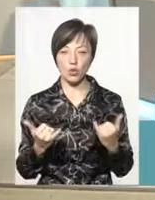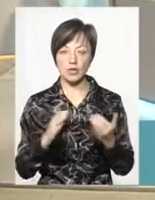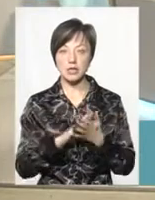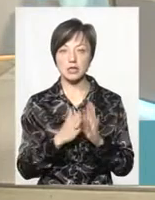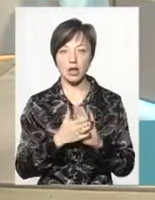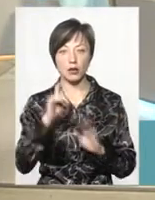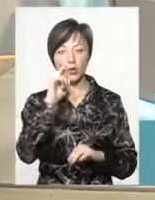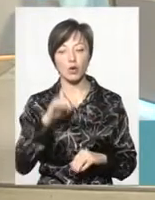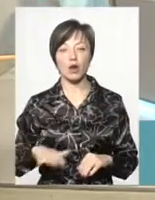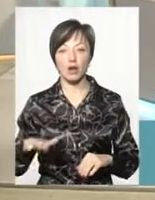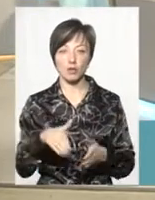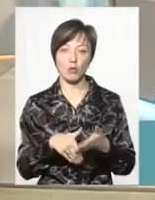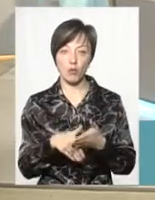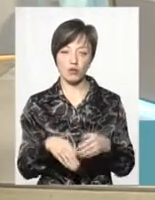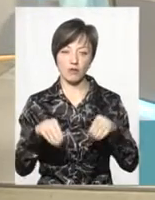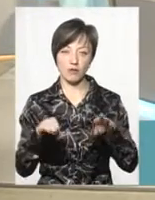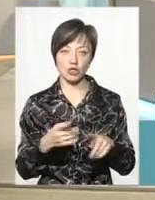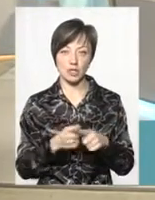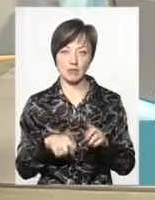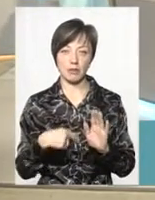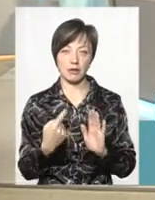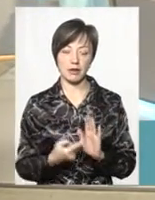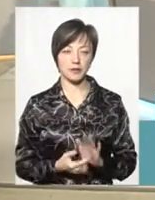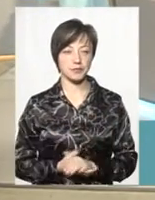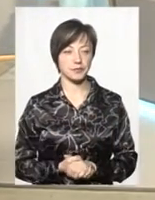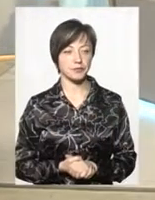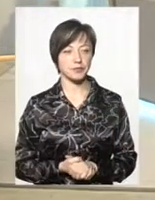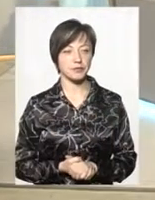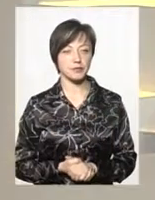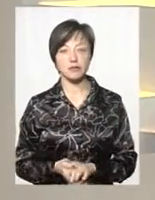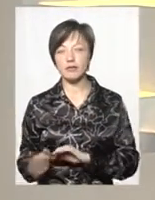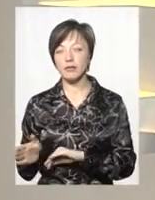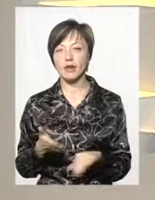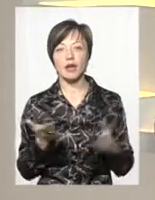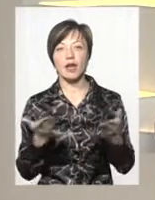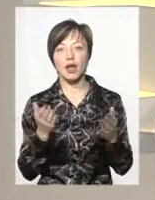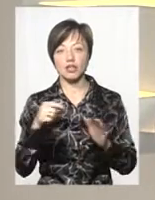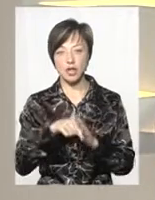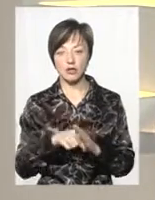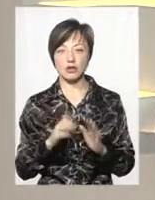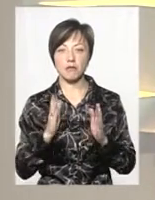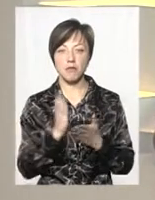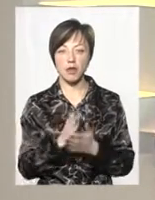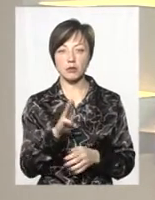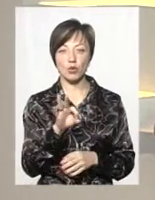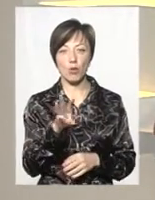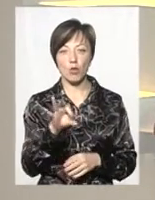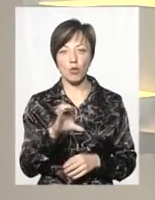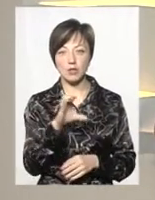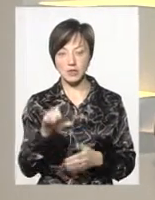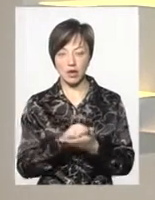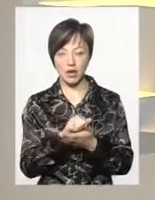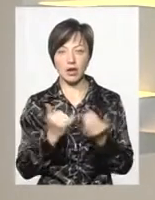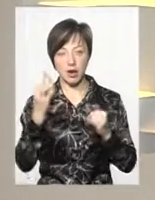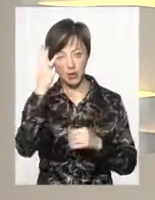стану України допоможе нам вирішити це питання. І яке значення матиме Томос для Хмельниччини, запитали ми ще й у звичайних